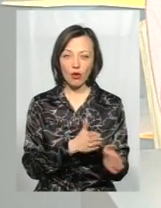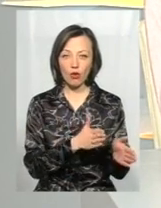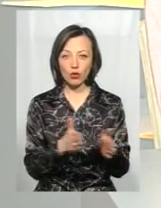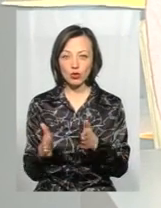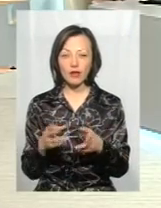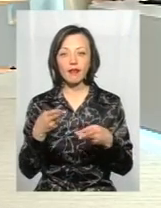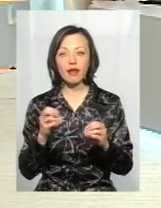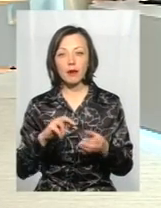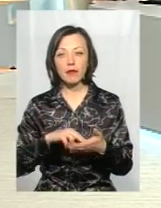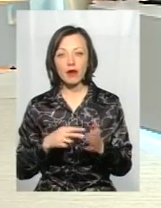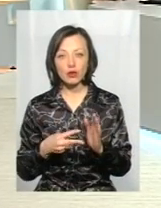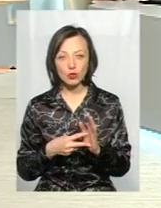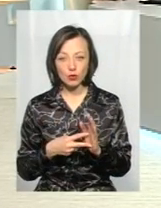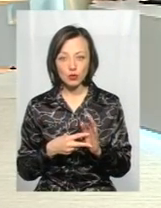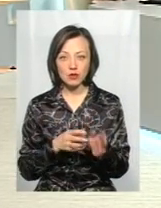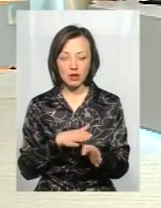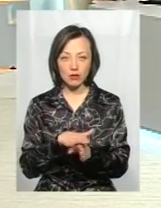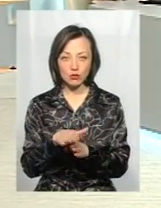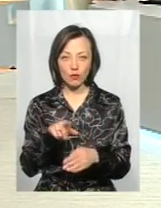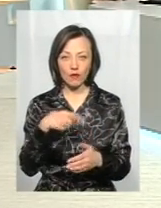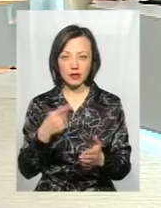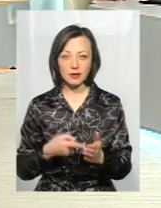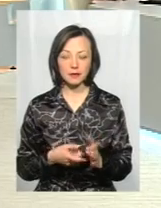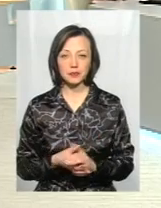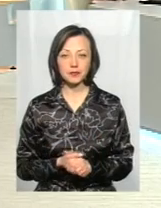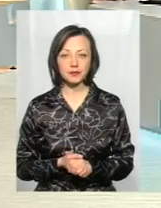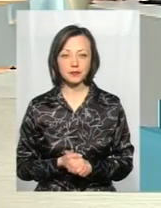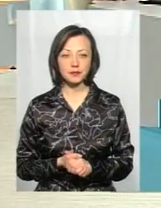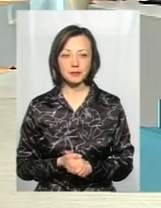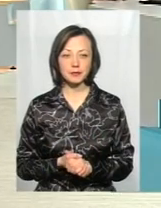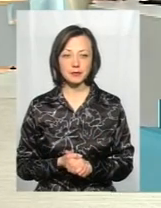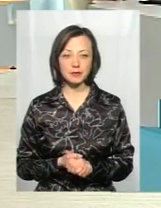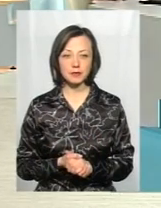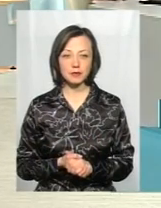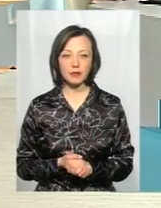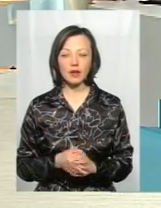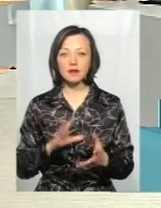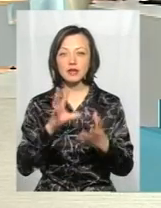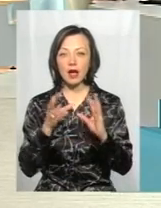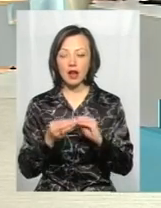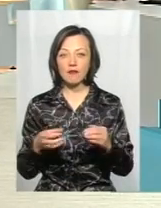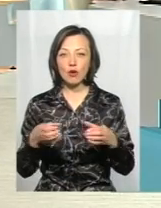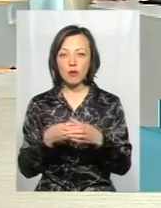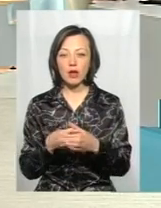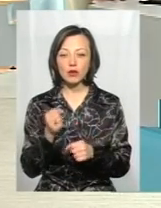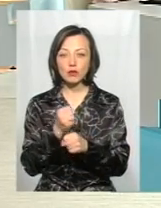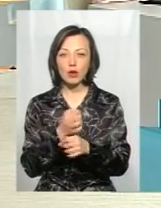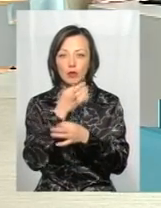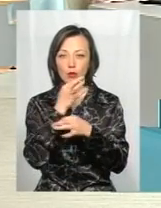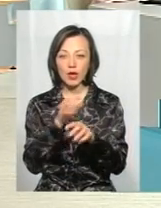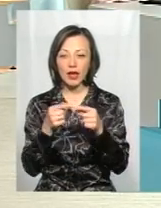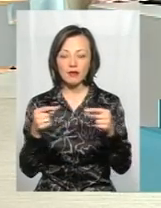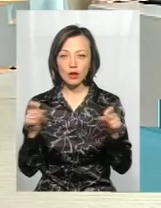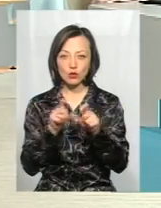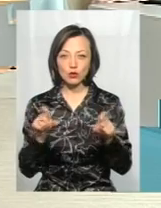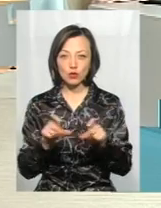Де планується їх реалізовувати? Ну, взагалі, в громадах, коли розробляються будь-які інфраструктурні проекти, має